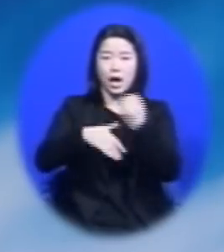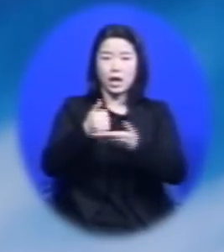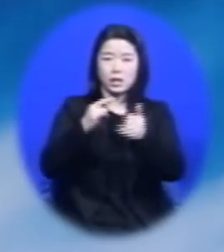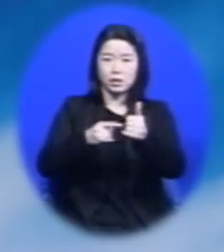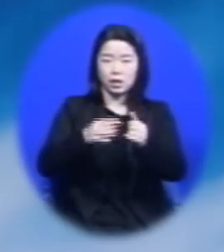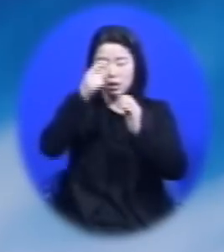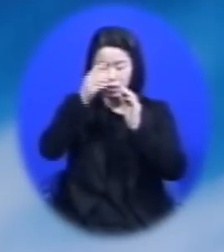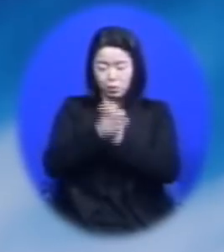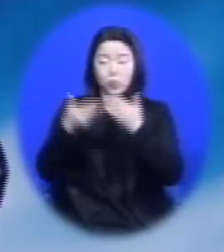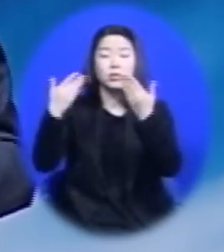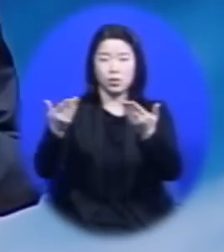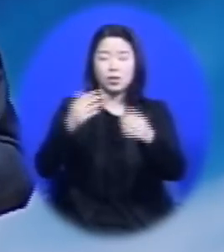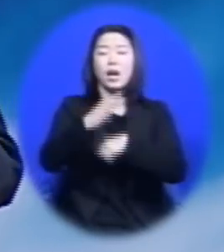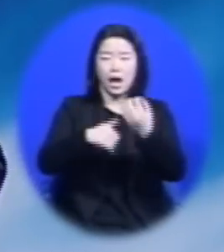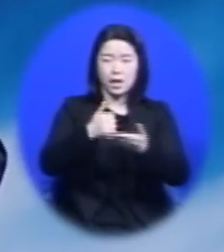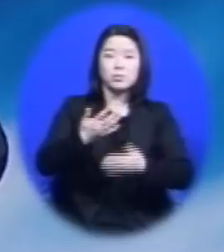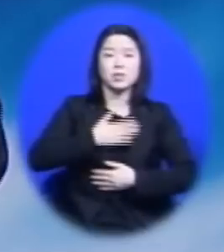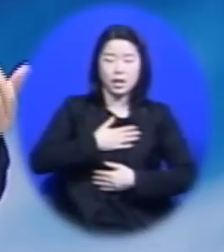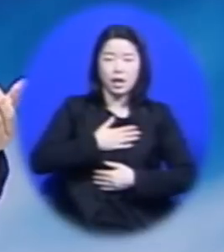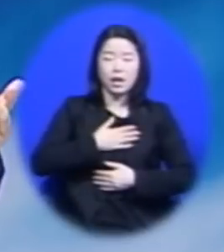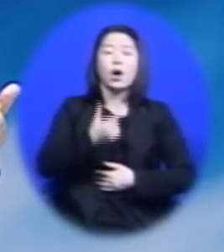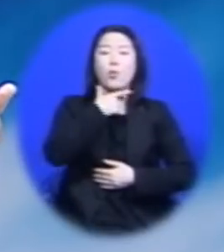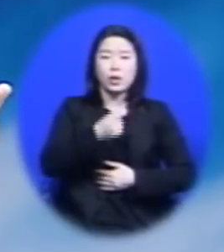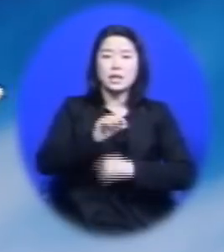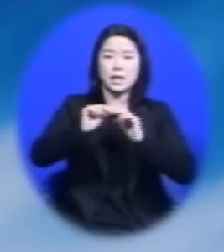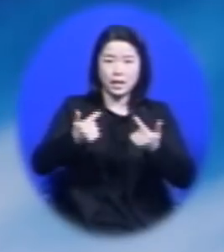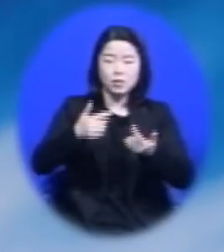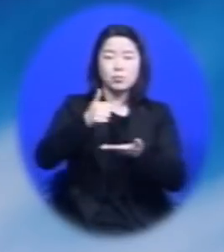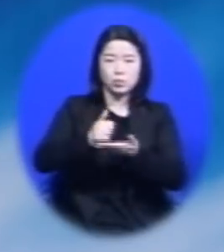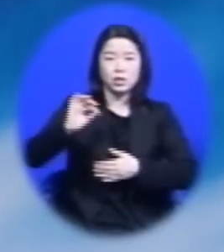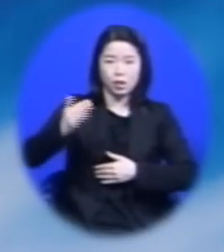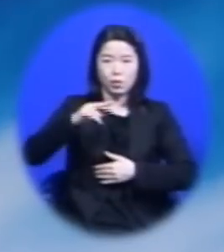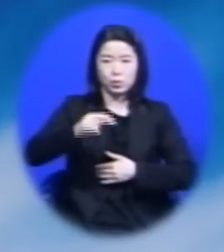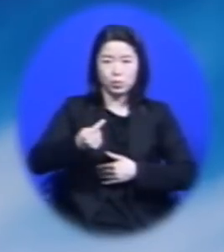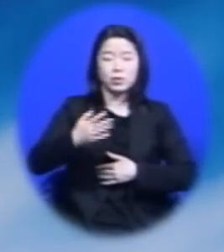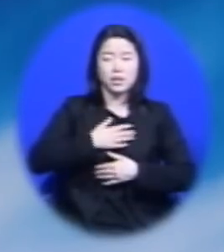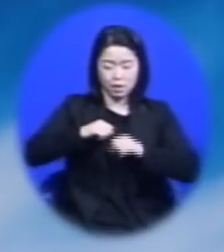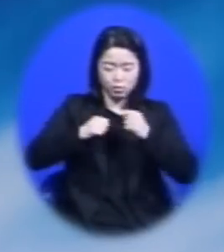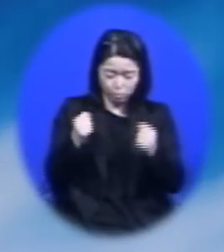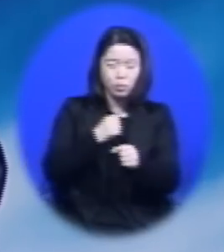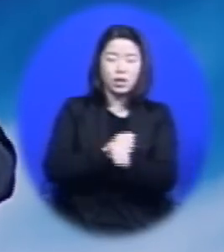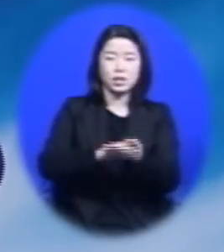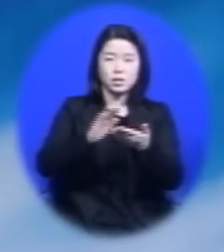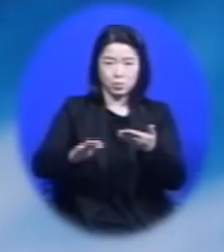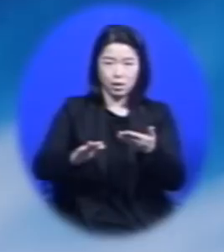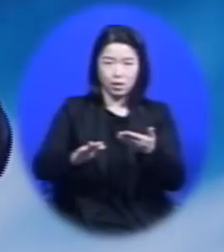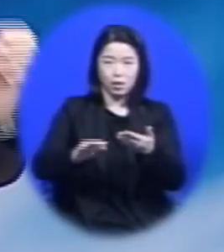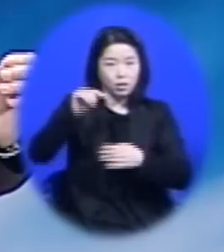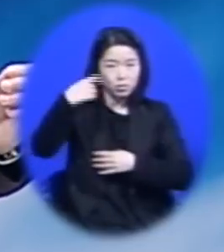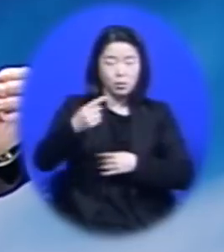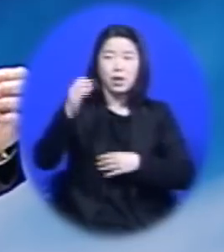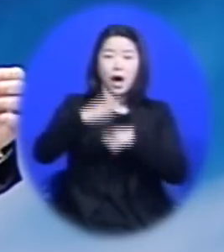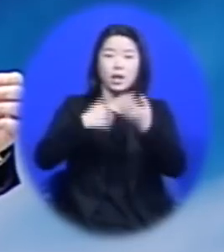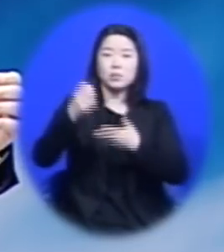했습니다 하나님 제가 원하지 않는 분이 되어도 제가 순복하는 하나님이 또